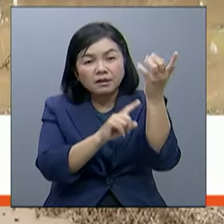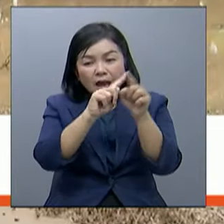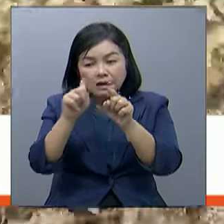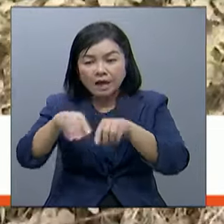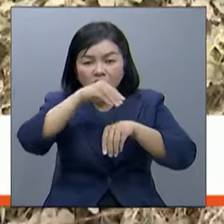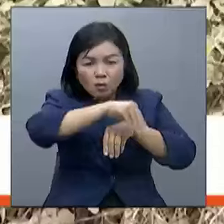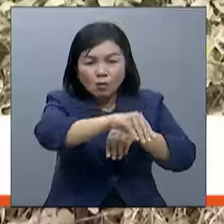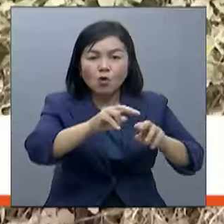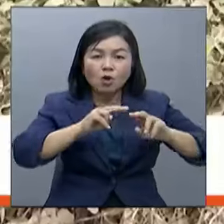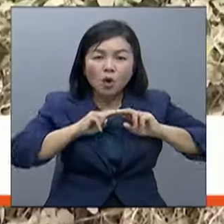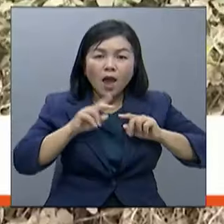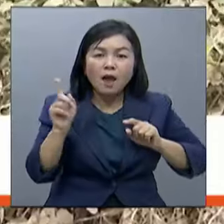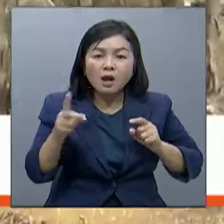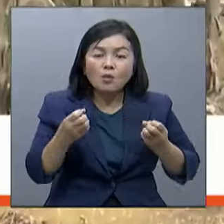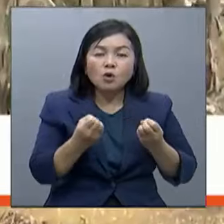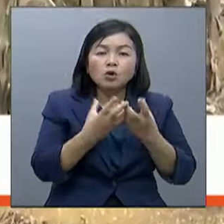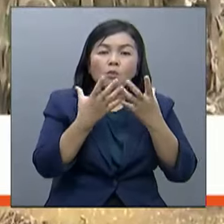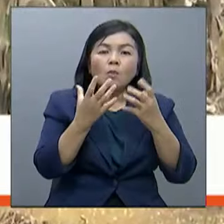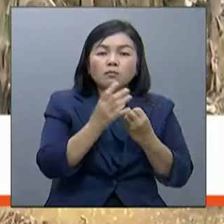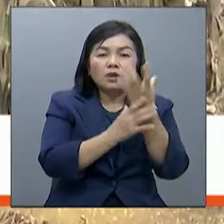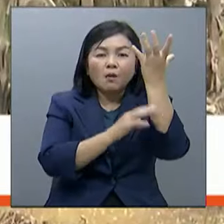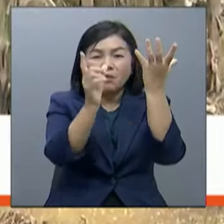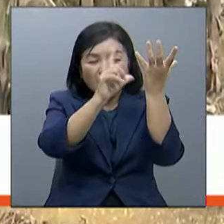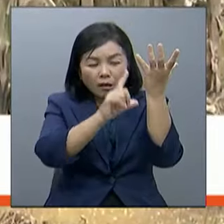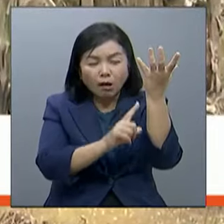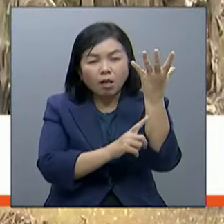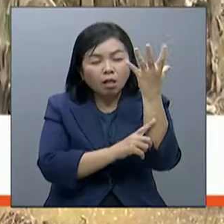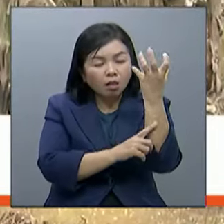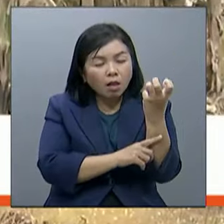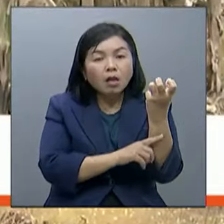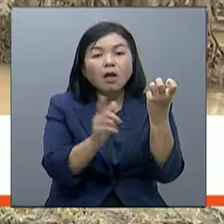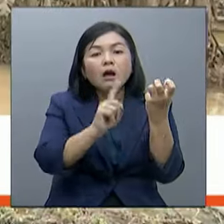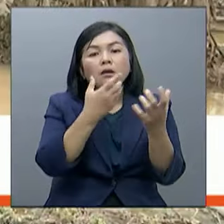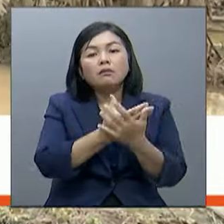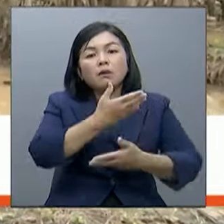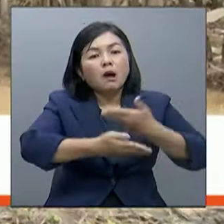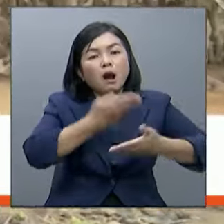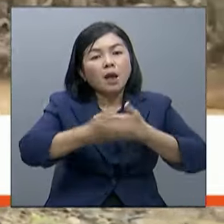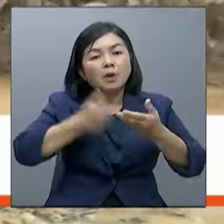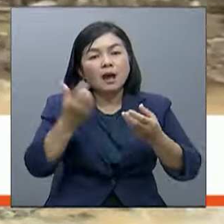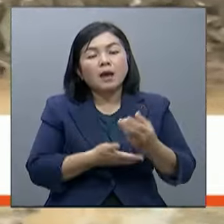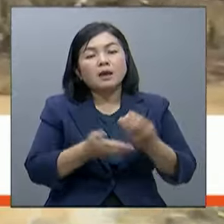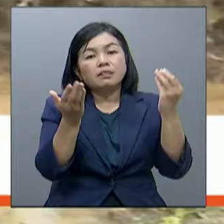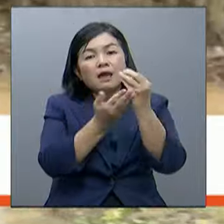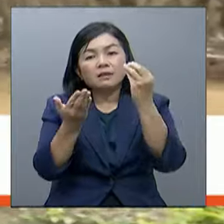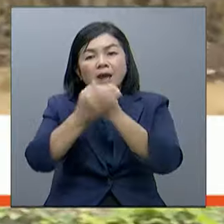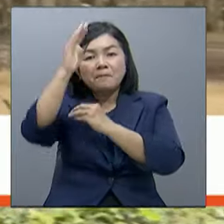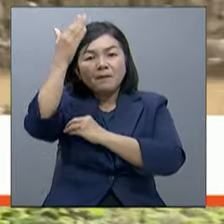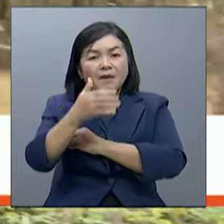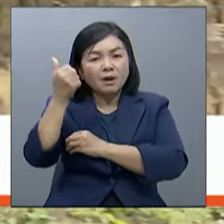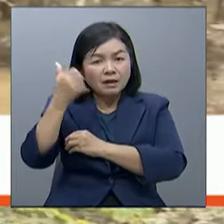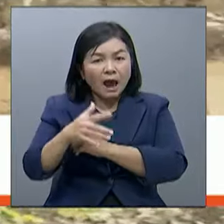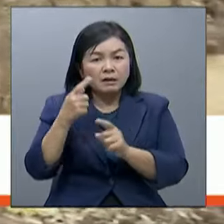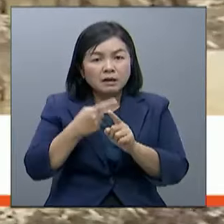ตานีของตัวเองได้รับความเสียหายกว่า 30ไร่ครับจะต้องขาดรายได้ไปอีก 4เดือนเดือนละประมาณ20,000บาท